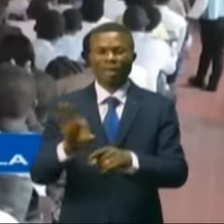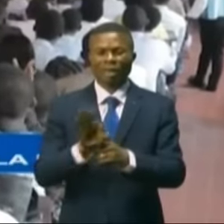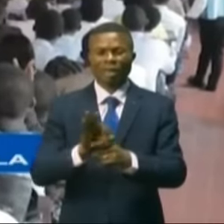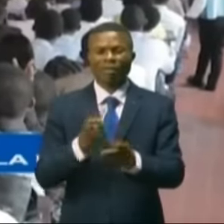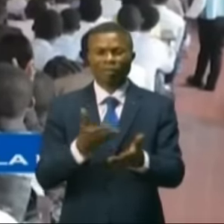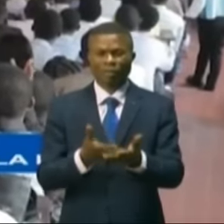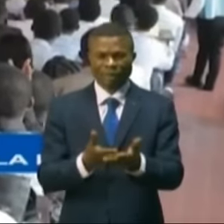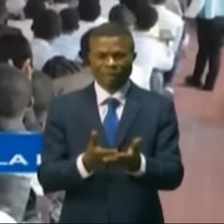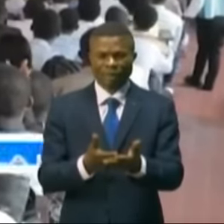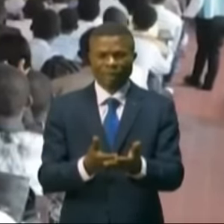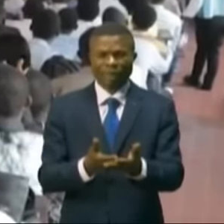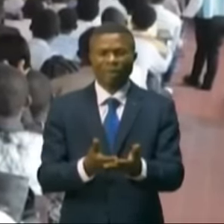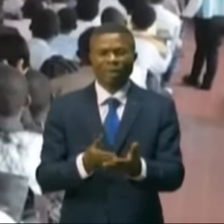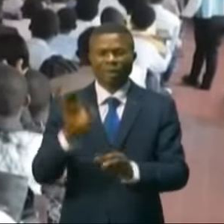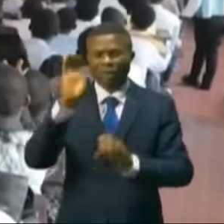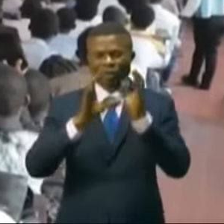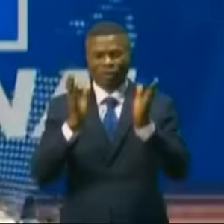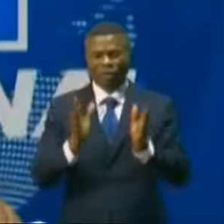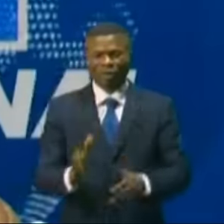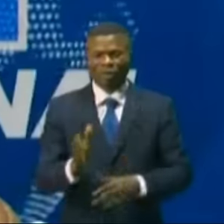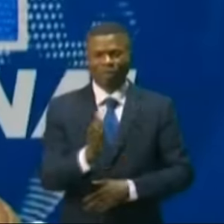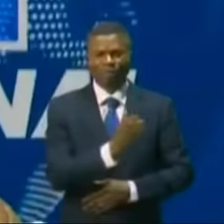cette rencontre scientifique.